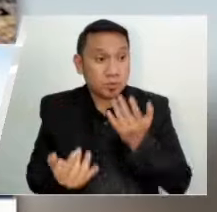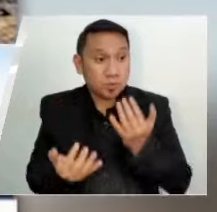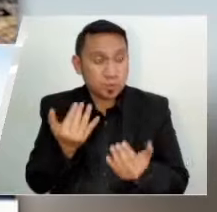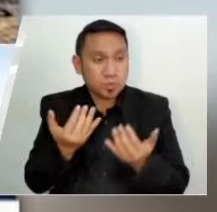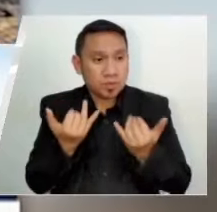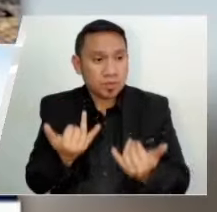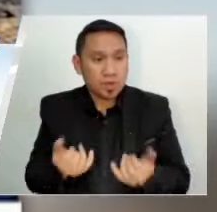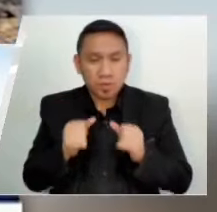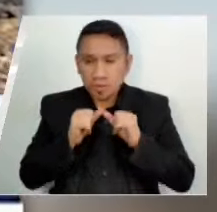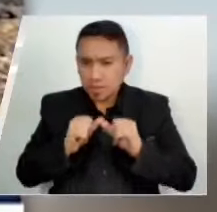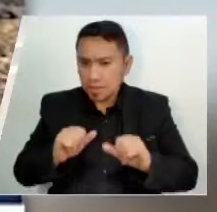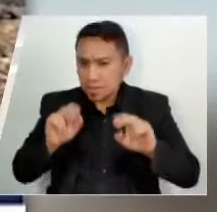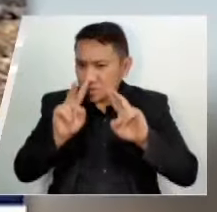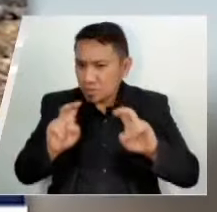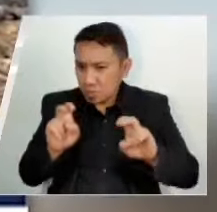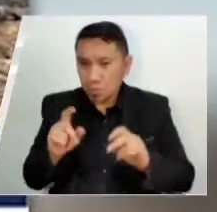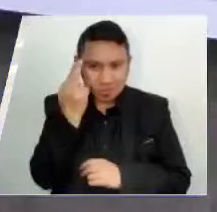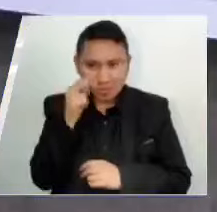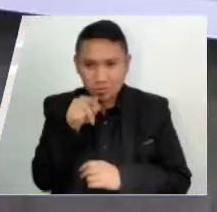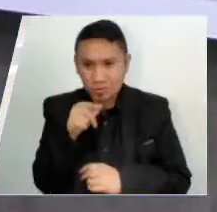ang pinagmulan ng apoy.